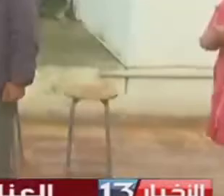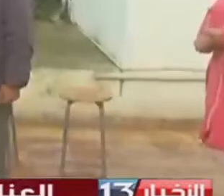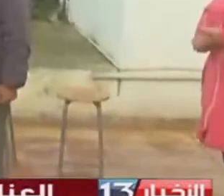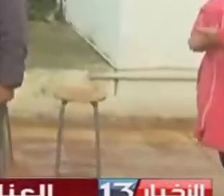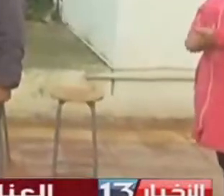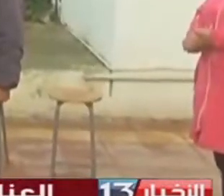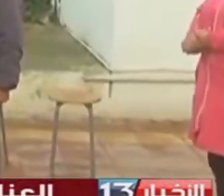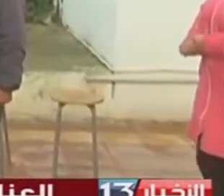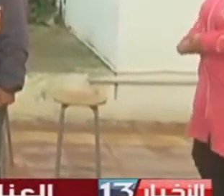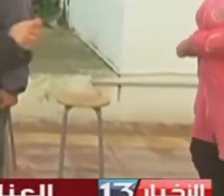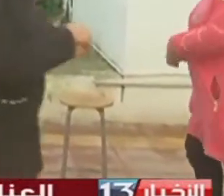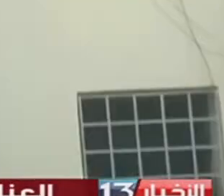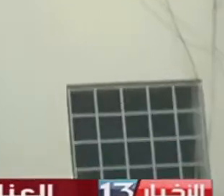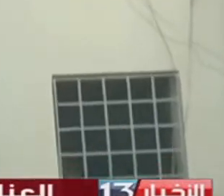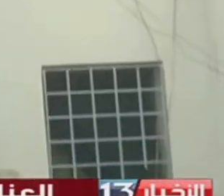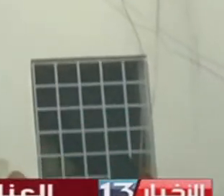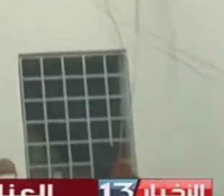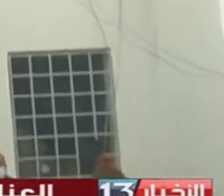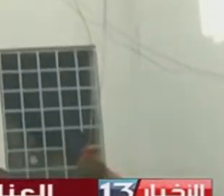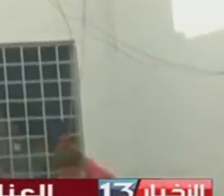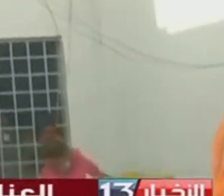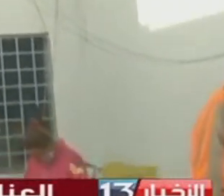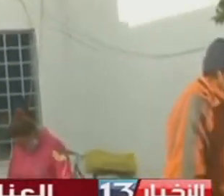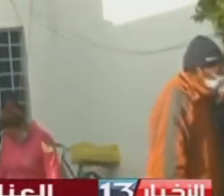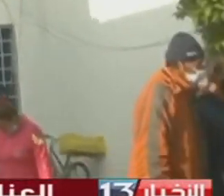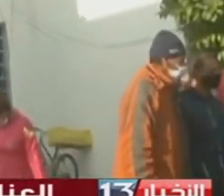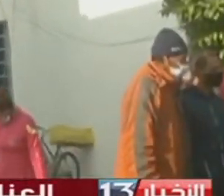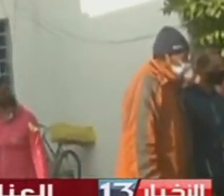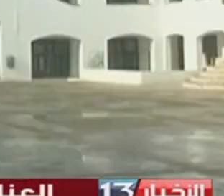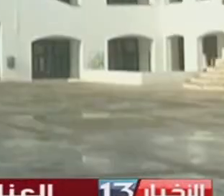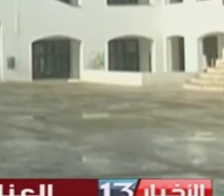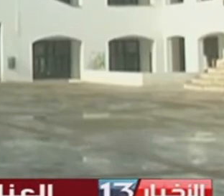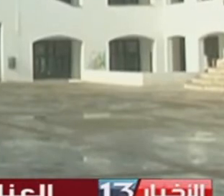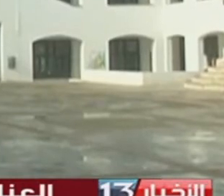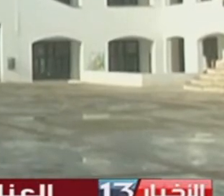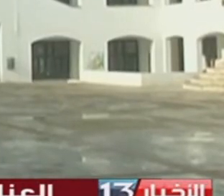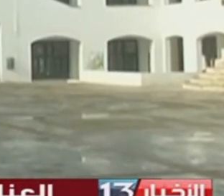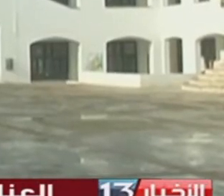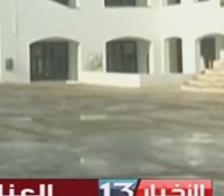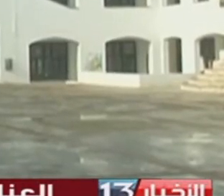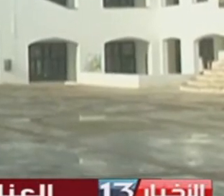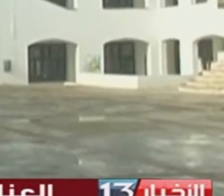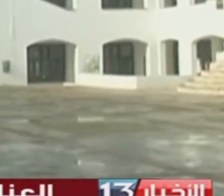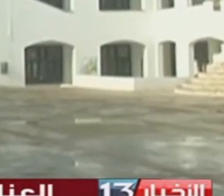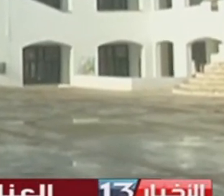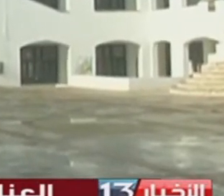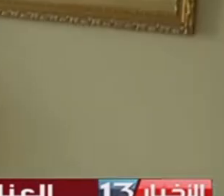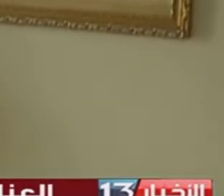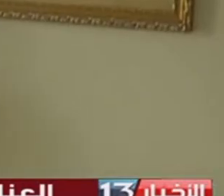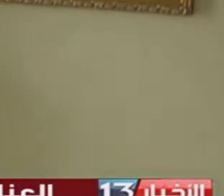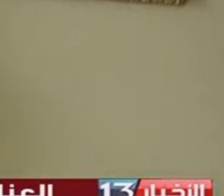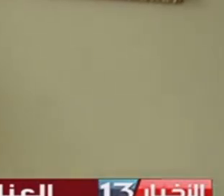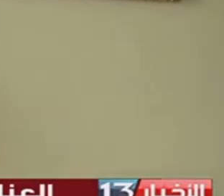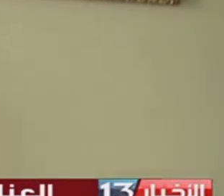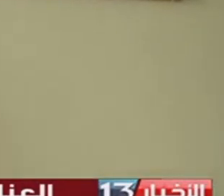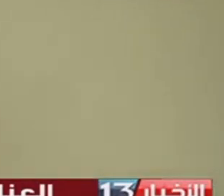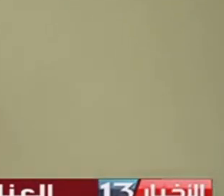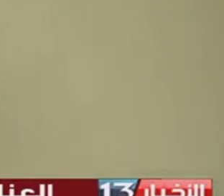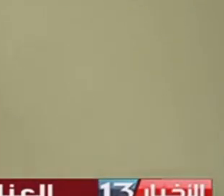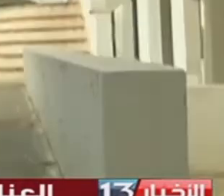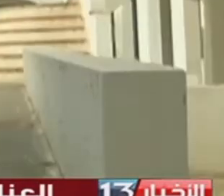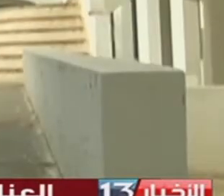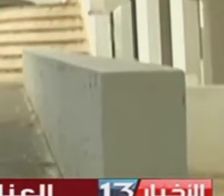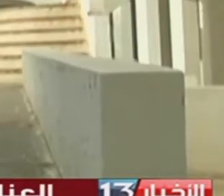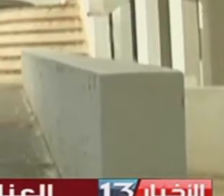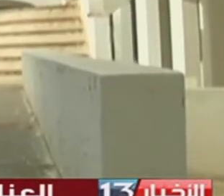استقرار الوضع الوبائي بالوسط المدرسي بولاية باجة، وتعزيز إجراءات البروتوكول الصحي في